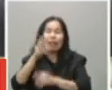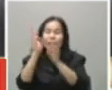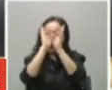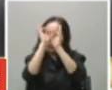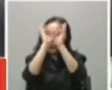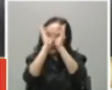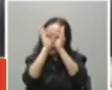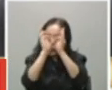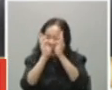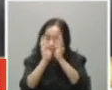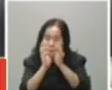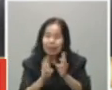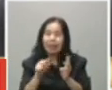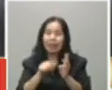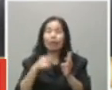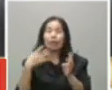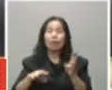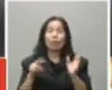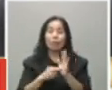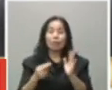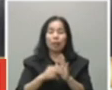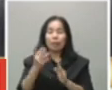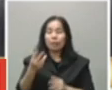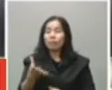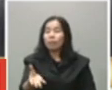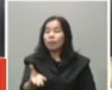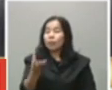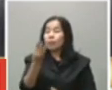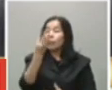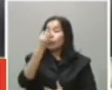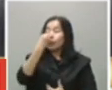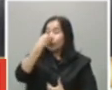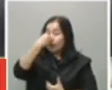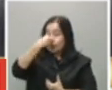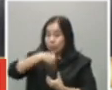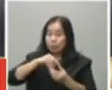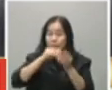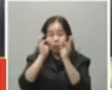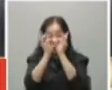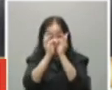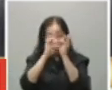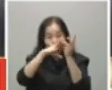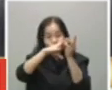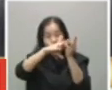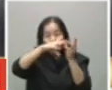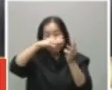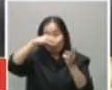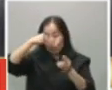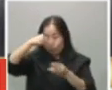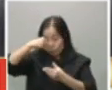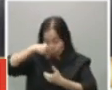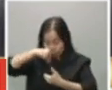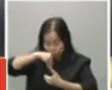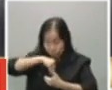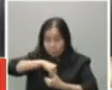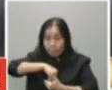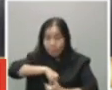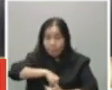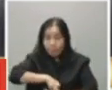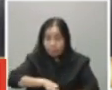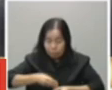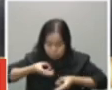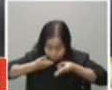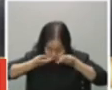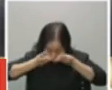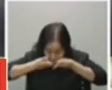เนี่ยเราสามารถที่จะสูดฝุ่นพิษเหล่านี้นะครับผ่านเข้าสู่ร่างกายของเราเนี่ยง่าย